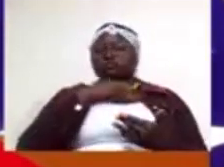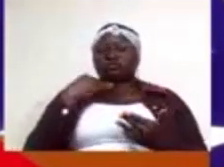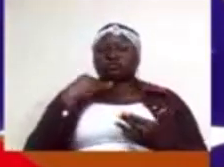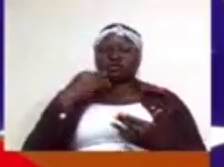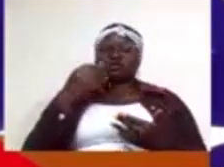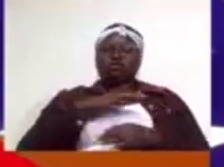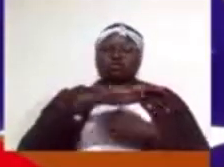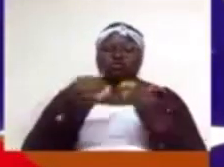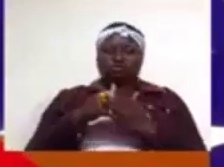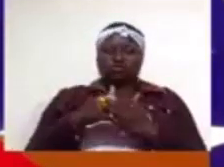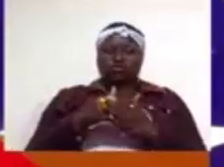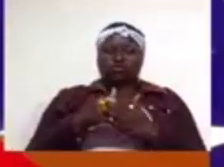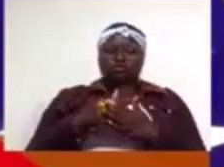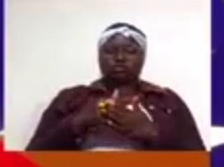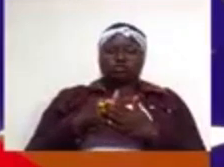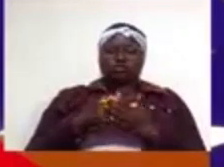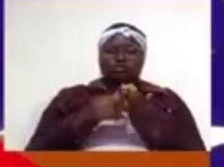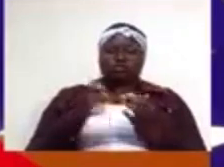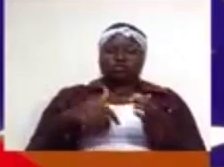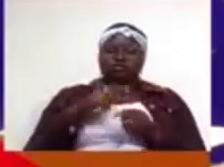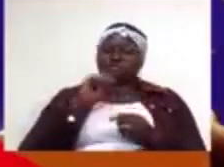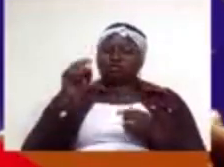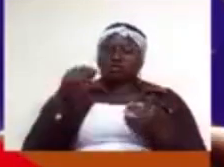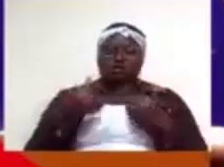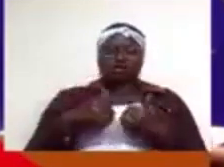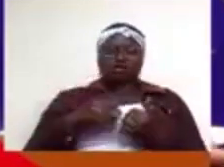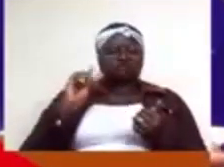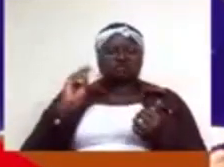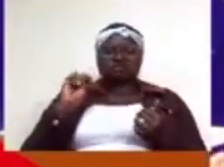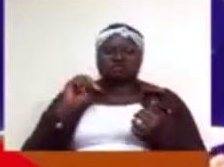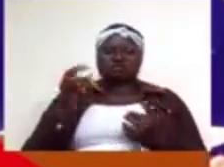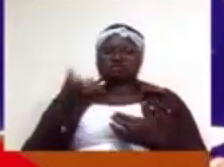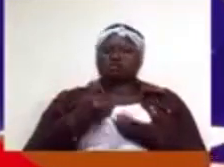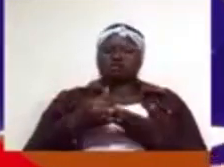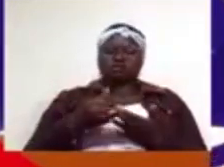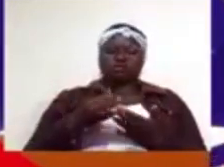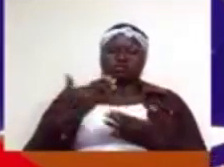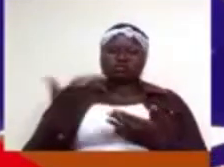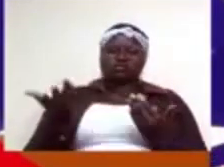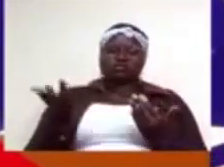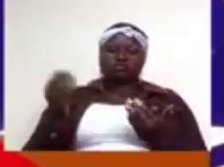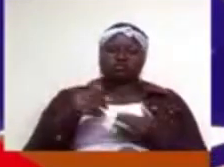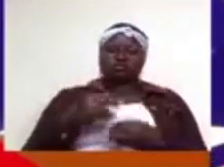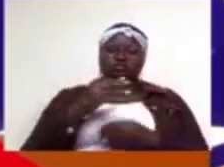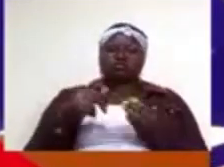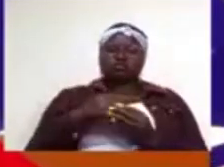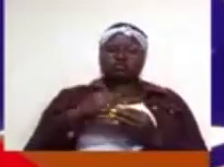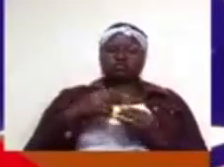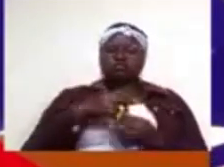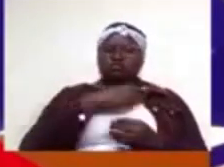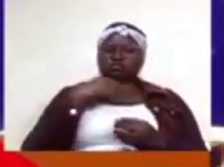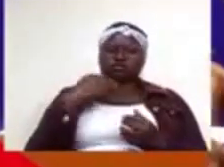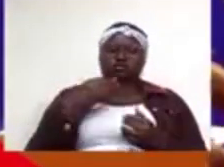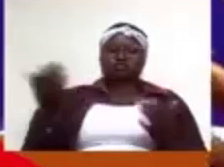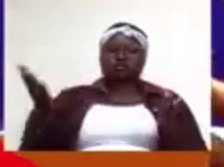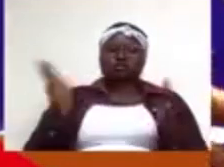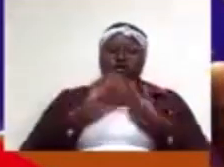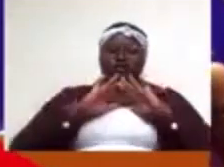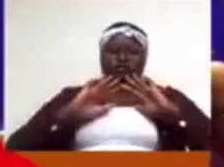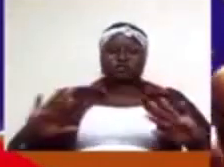ithuothe tuthire kogo dakoragwo no ndungi atigitie akoragwo tu meciria make mamwira riu kuragana nitwagia